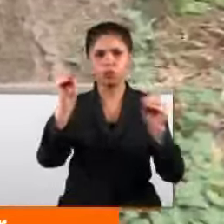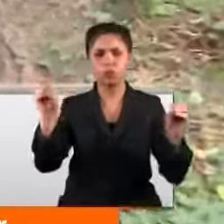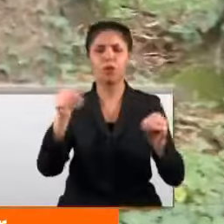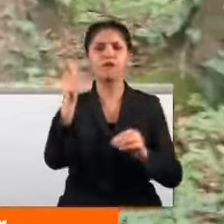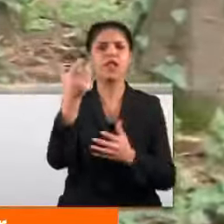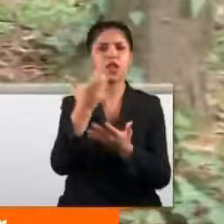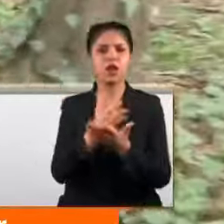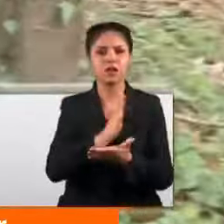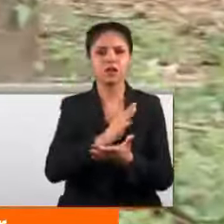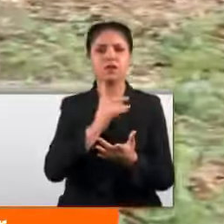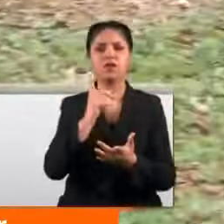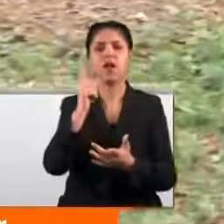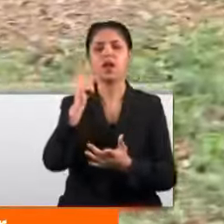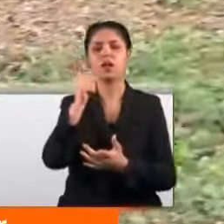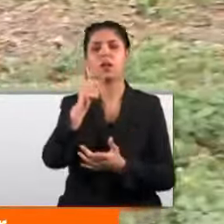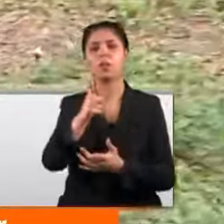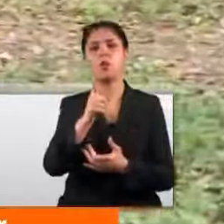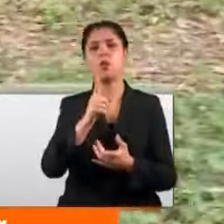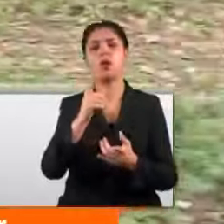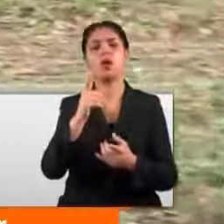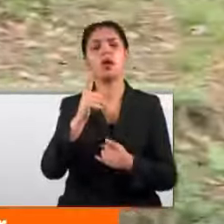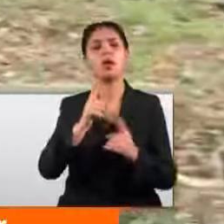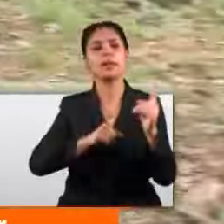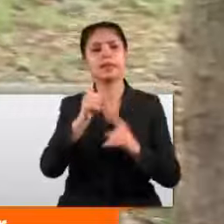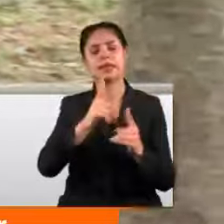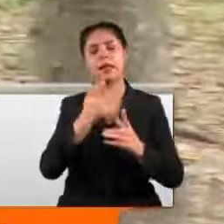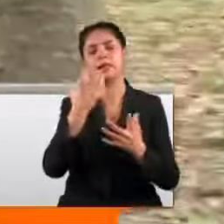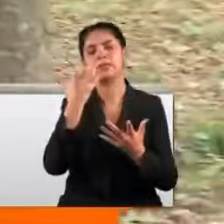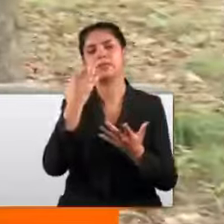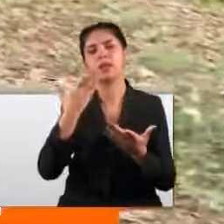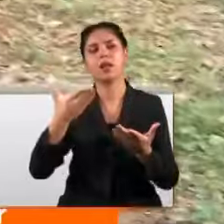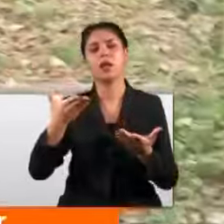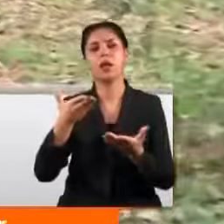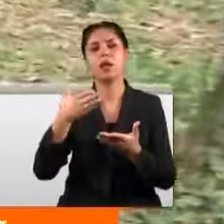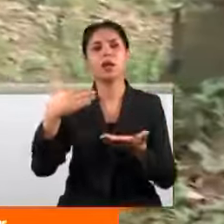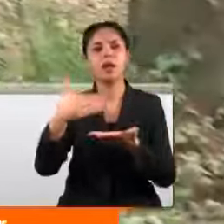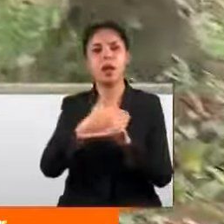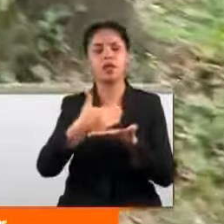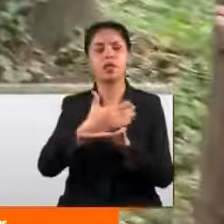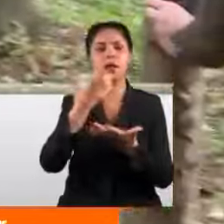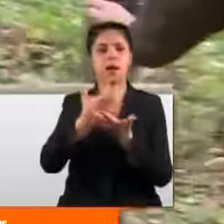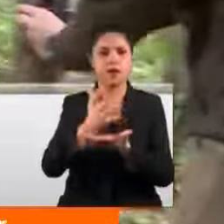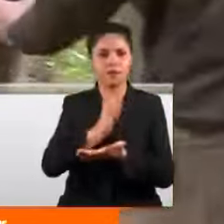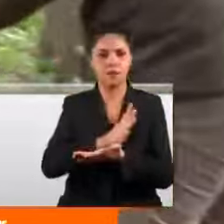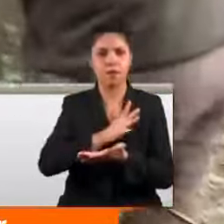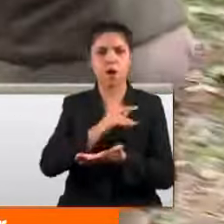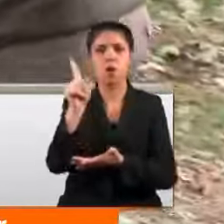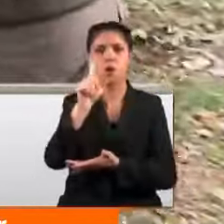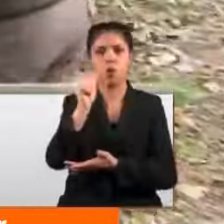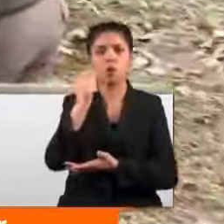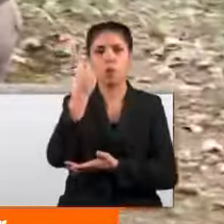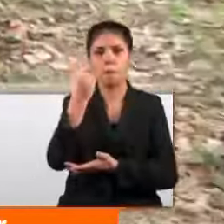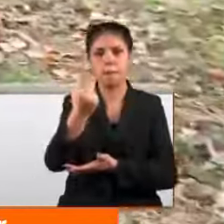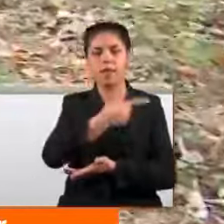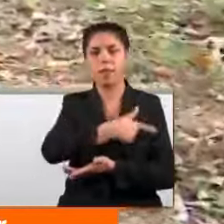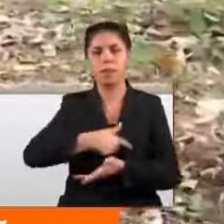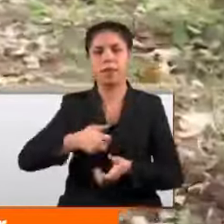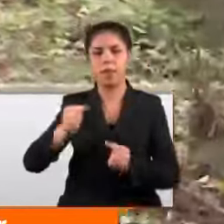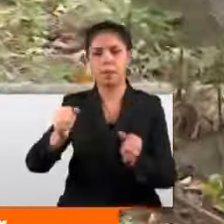görüntüler dijital kartlara kaydediliyor. O kartlarsa yaklaşık 10 günde bir Milli Parklar personeli